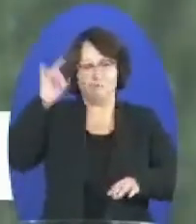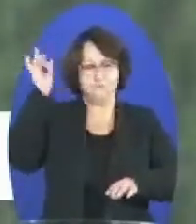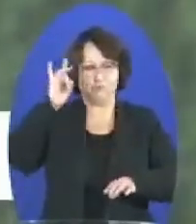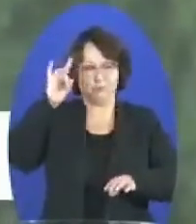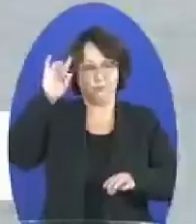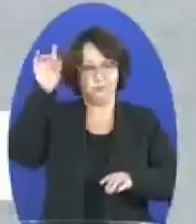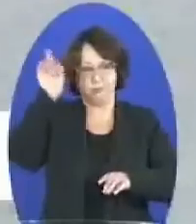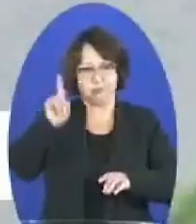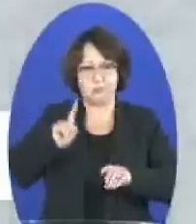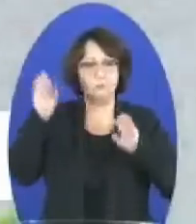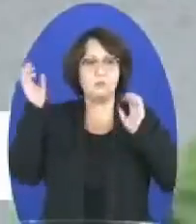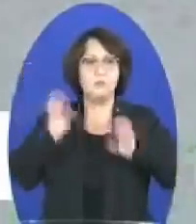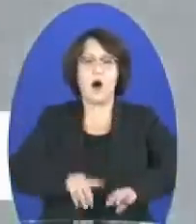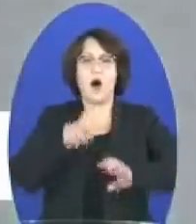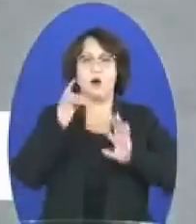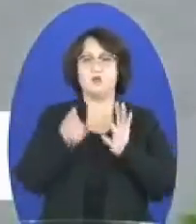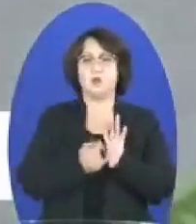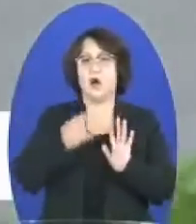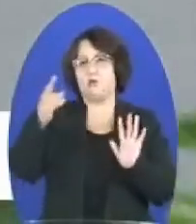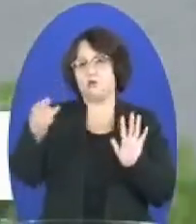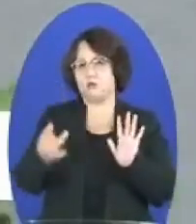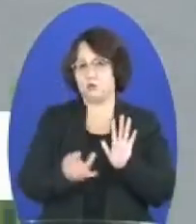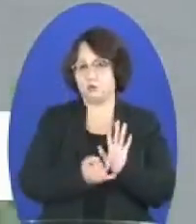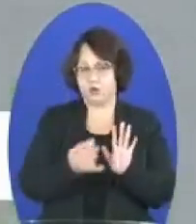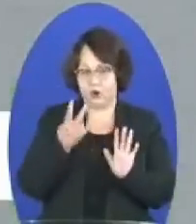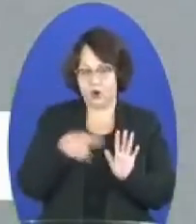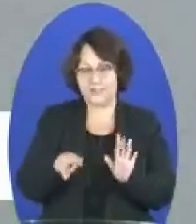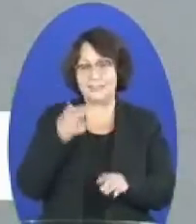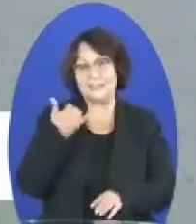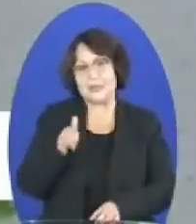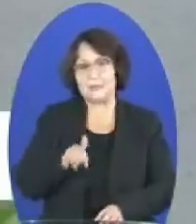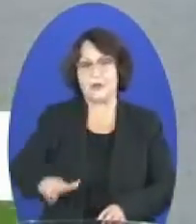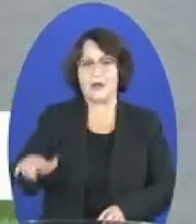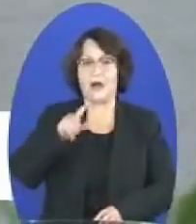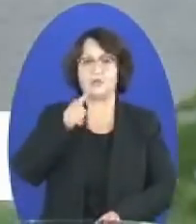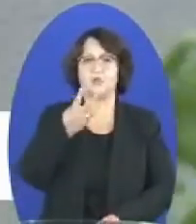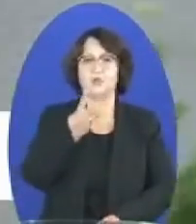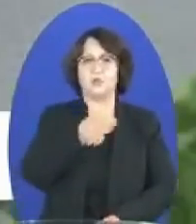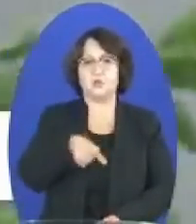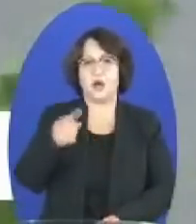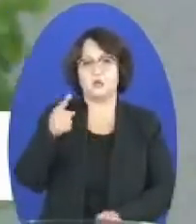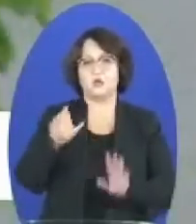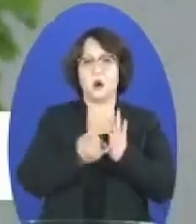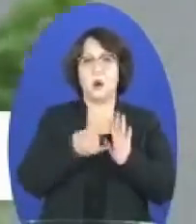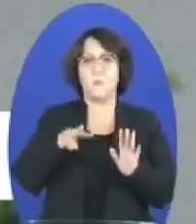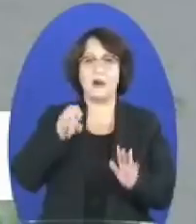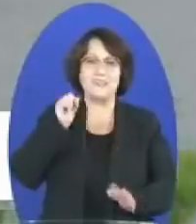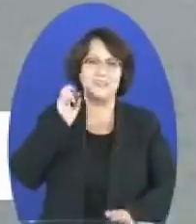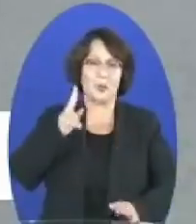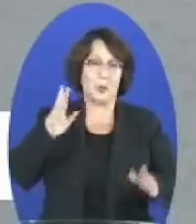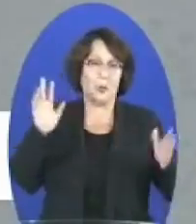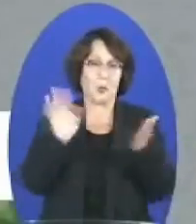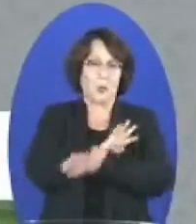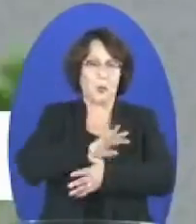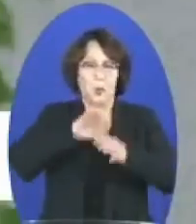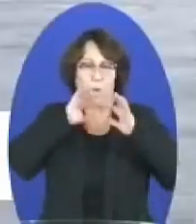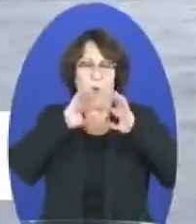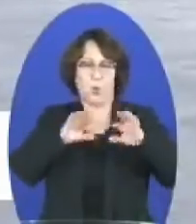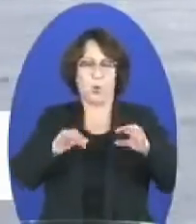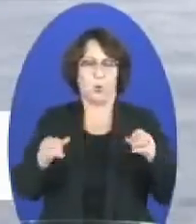болно. Салих 16-17-нд зарим газраар секундэд 14-16 метр, бусад хугацаанд борооны өмнө төр зур